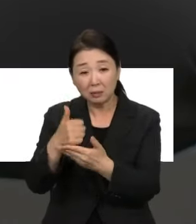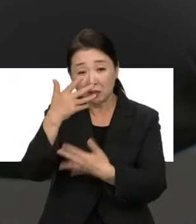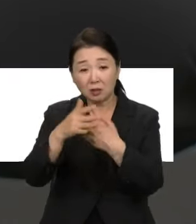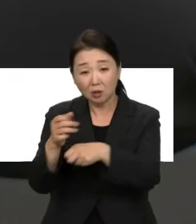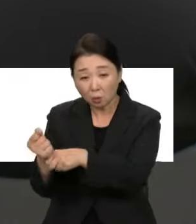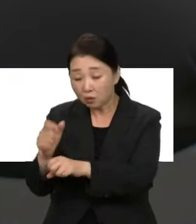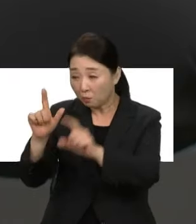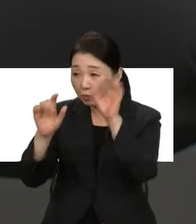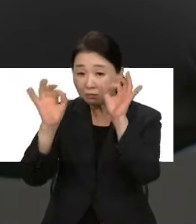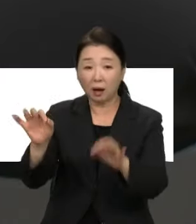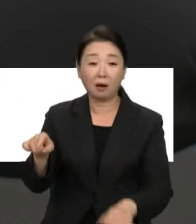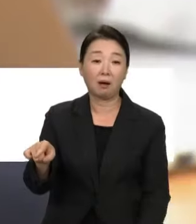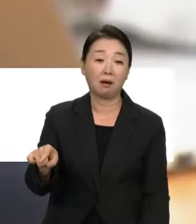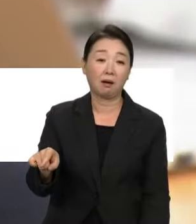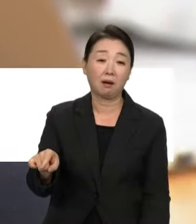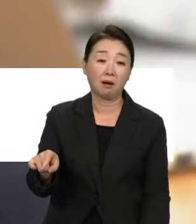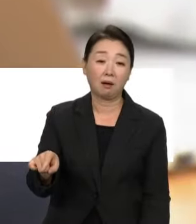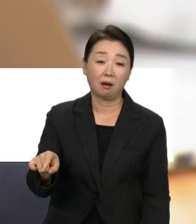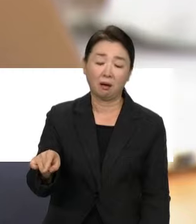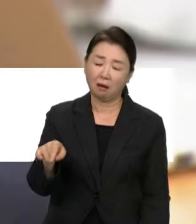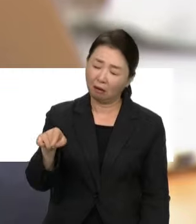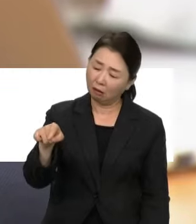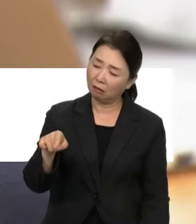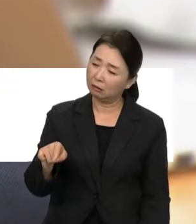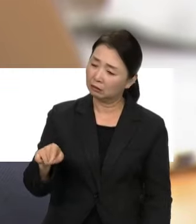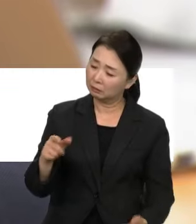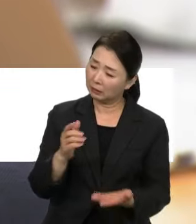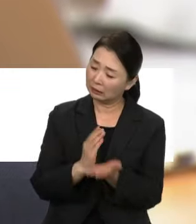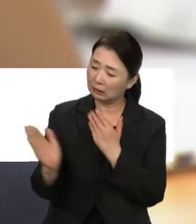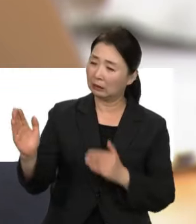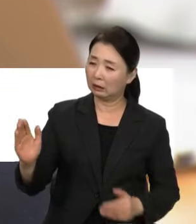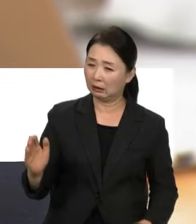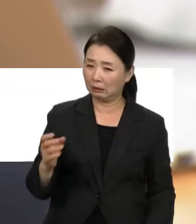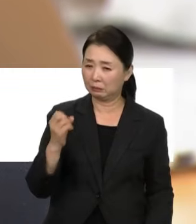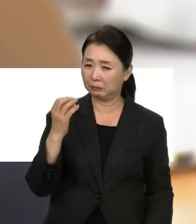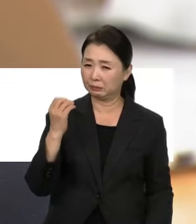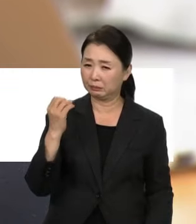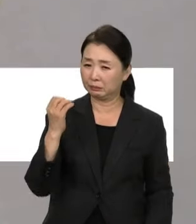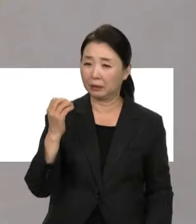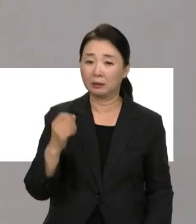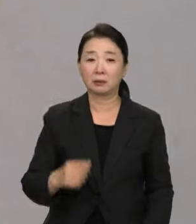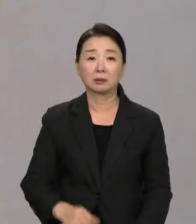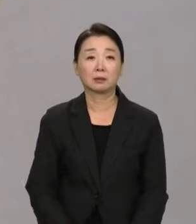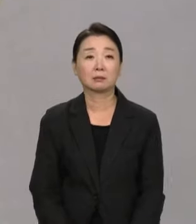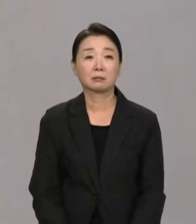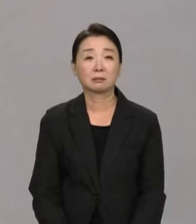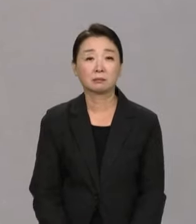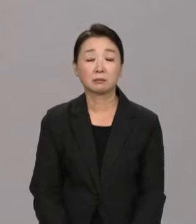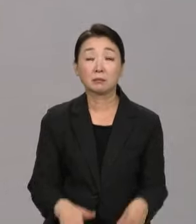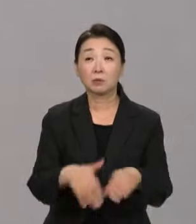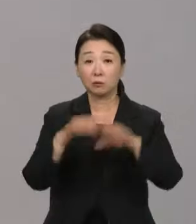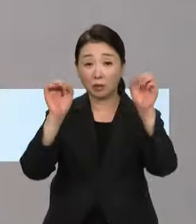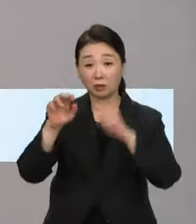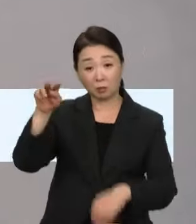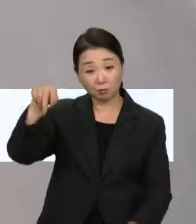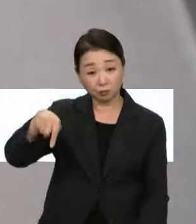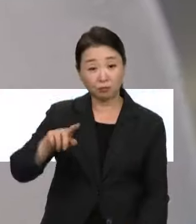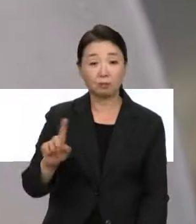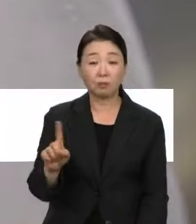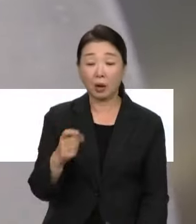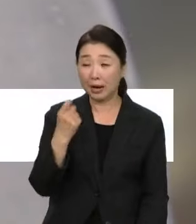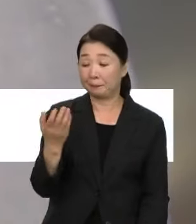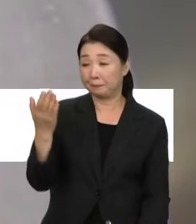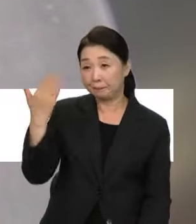하는 모습, 이런 모습들을 보면서 그 부분은 좀 적절하지 못하다. 문체부도 한 달 전쯤